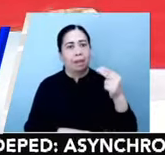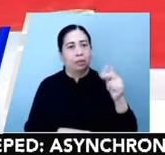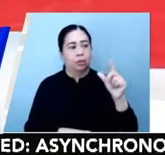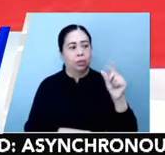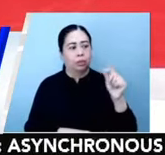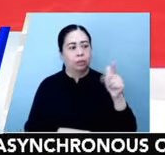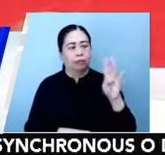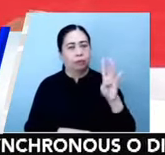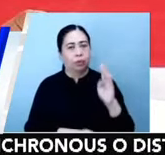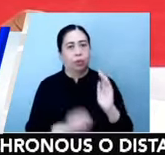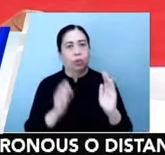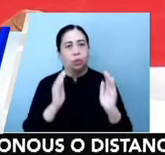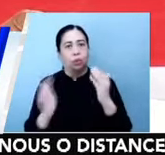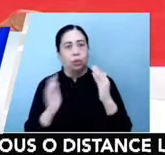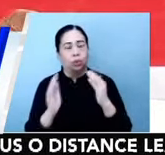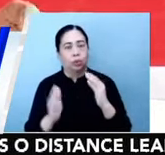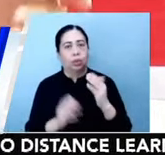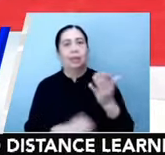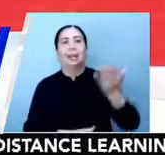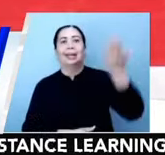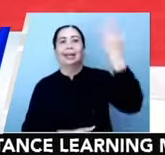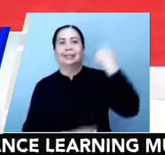ng 2023 March.